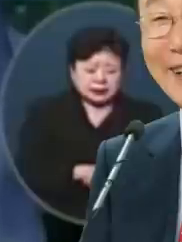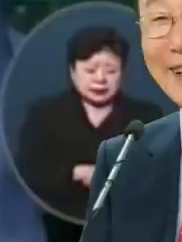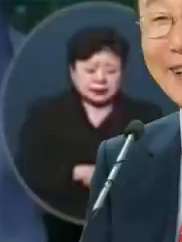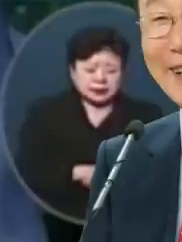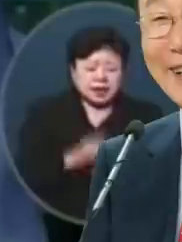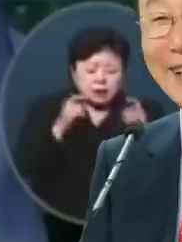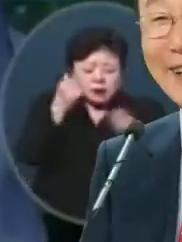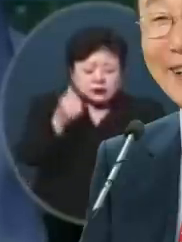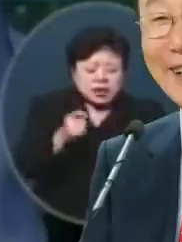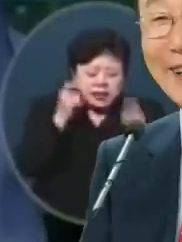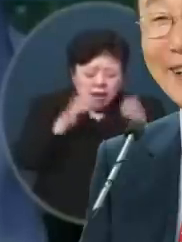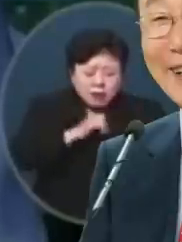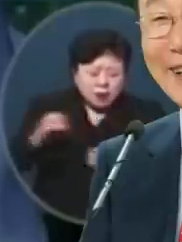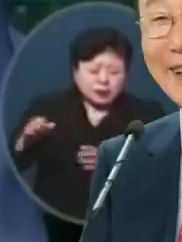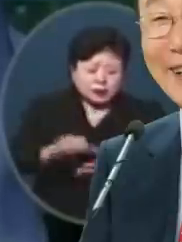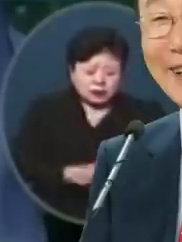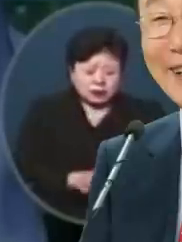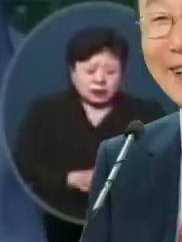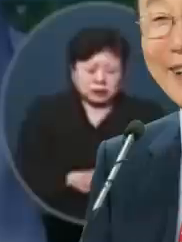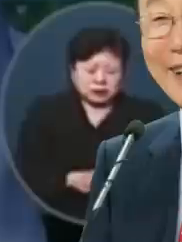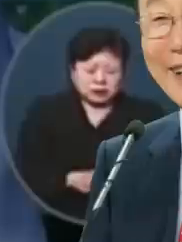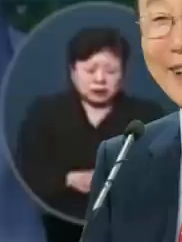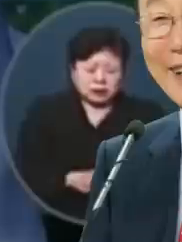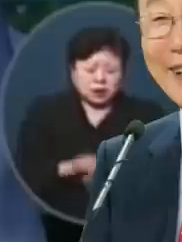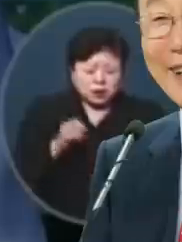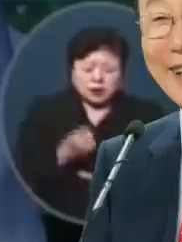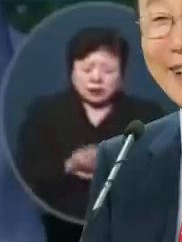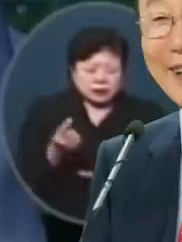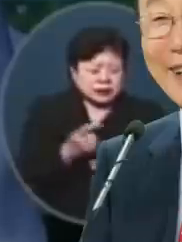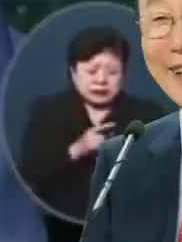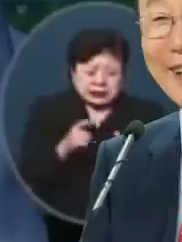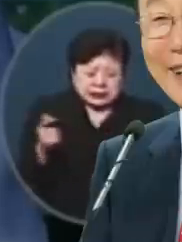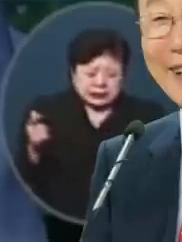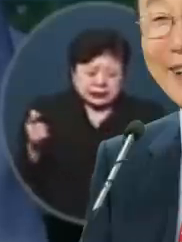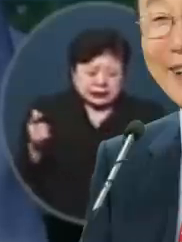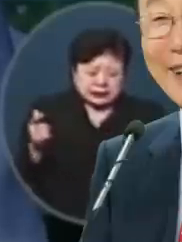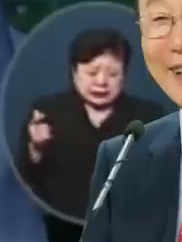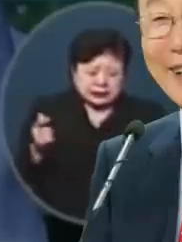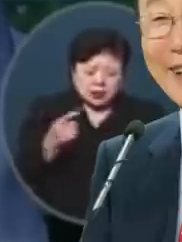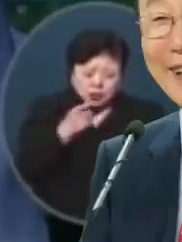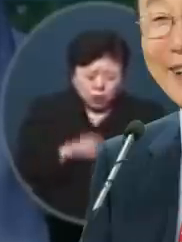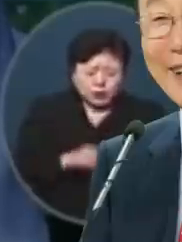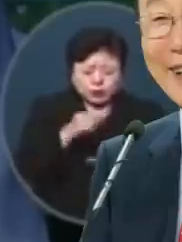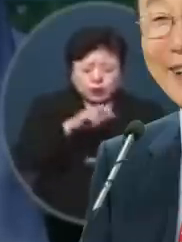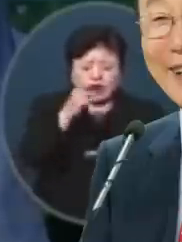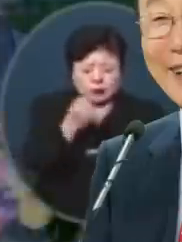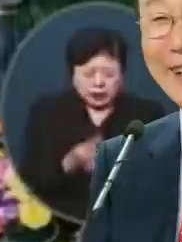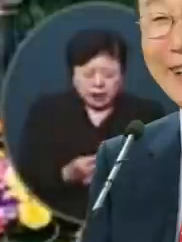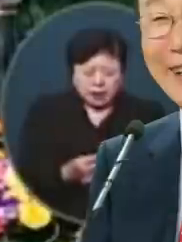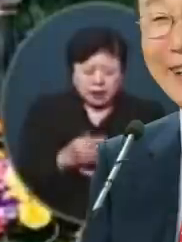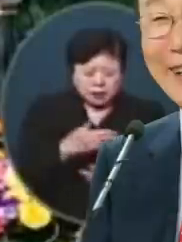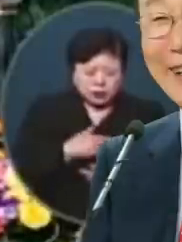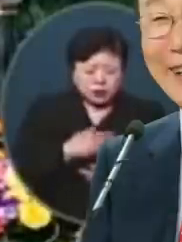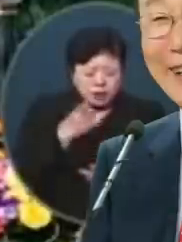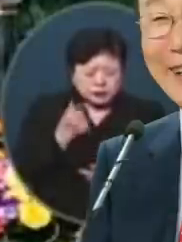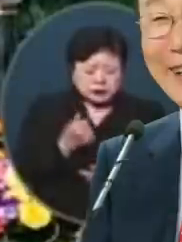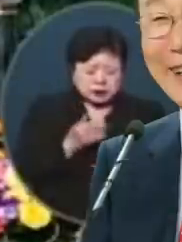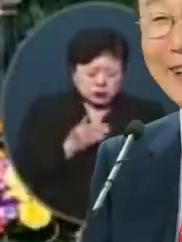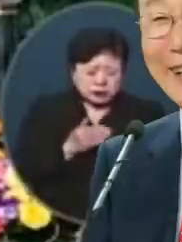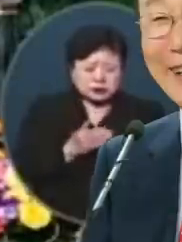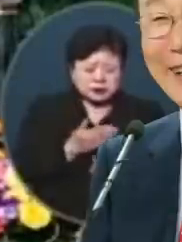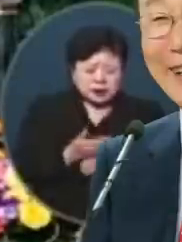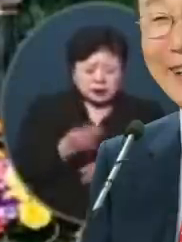목자가 양을 버리고 오래 떠나 있지 않습니다. 내가 곧 온다. 또 내가 아버지께 구하고 계신